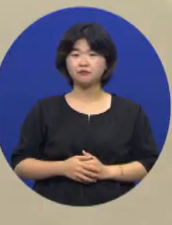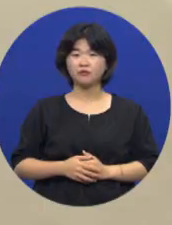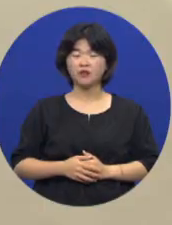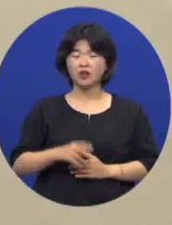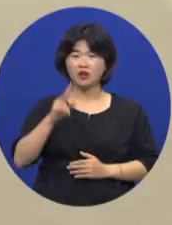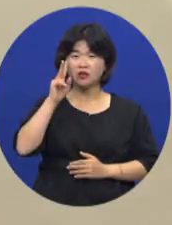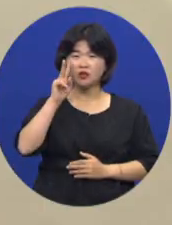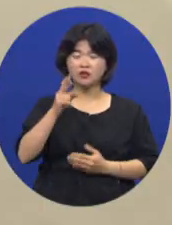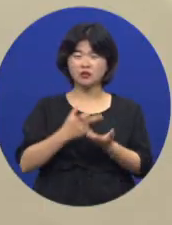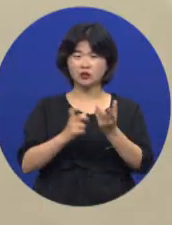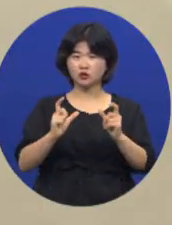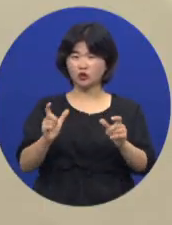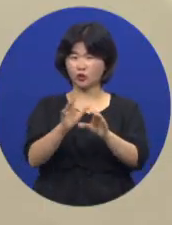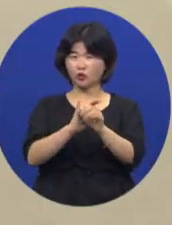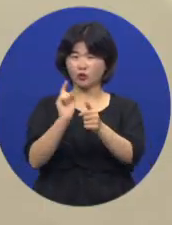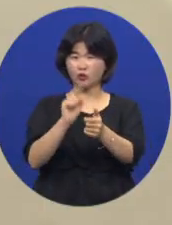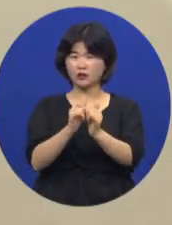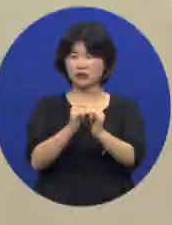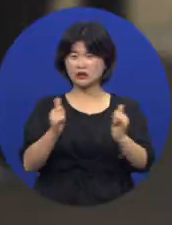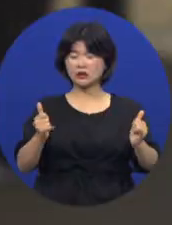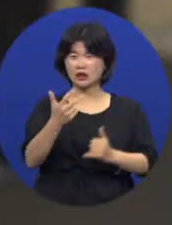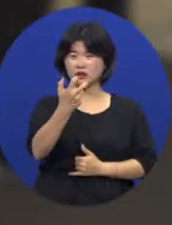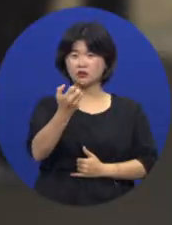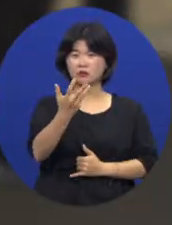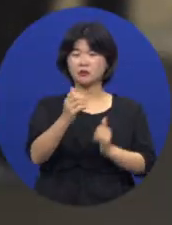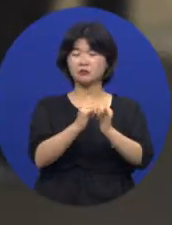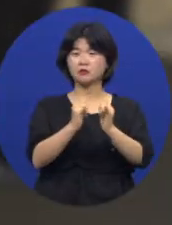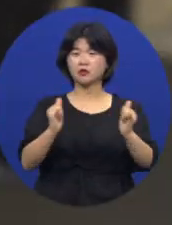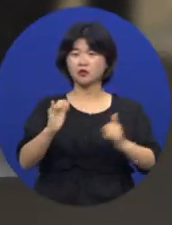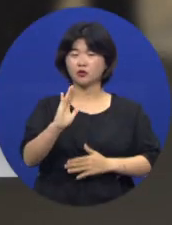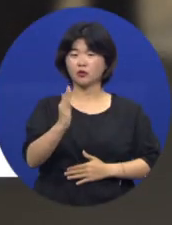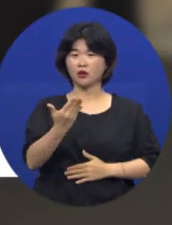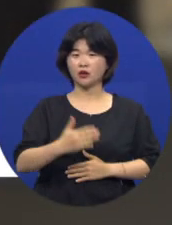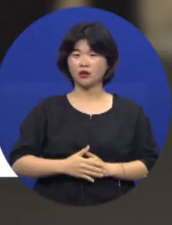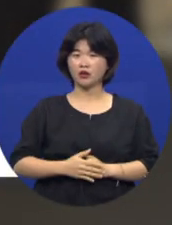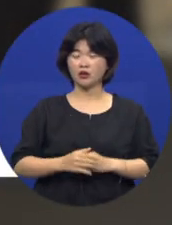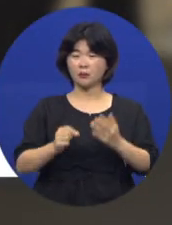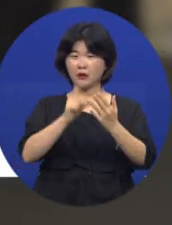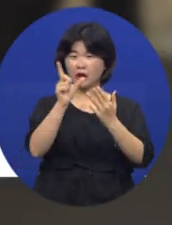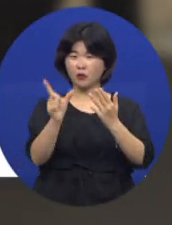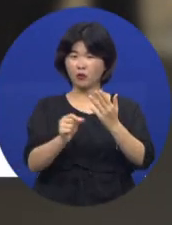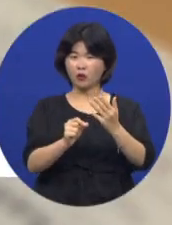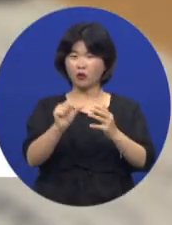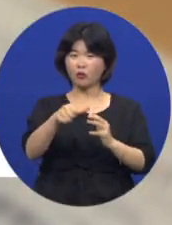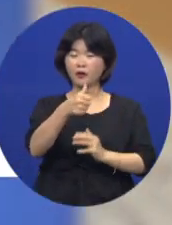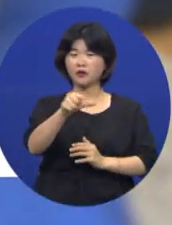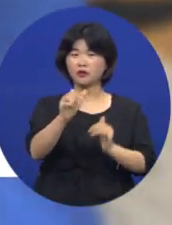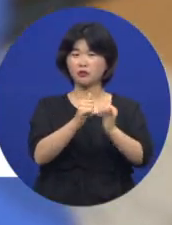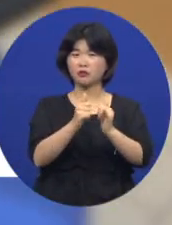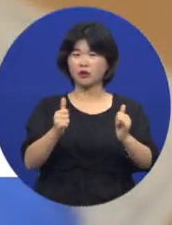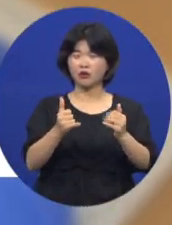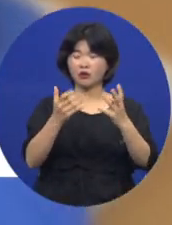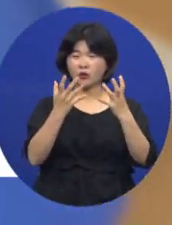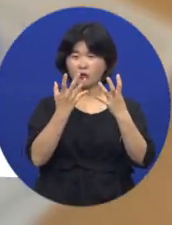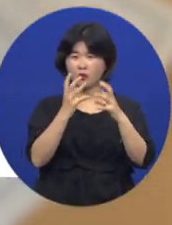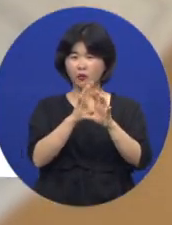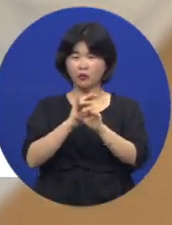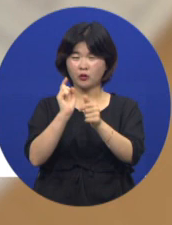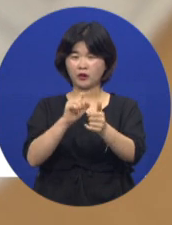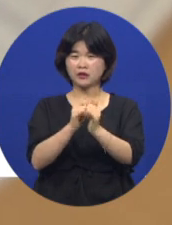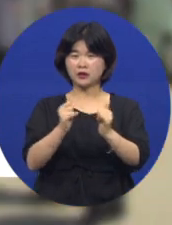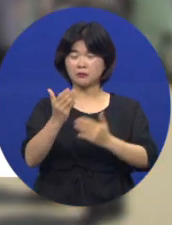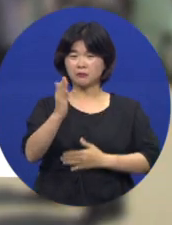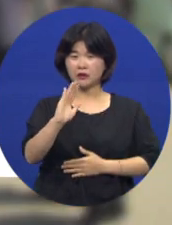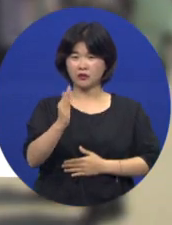이틀 사이 제주지역 코로나 1 그 신규 확진 자는 일은 8명 이달 들어서만 500 다섯 명이 무더기로 양성 판정을 받으면서